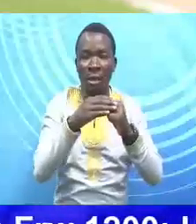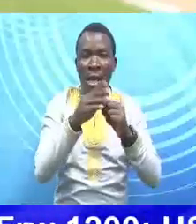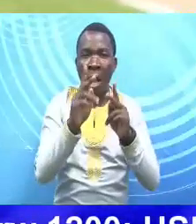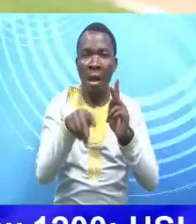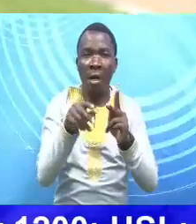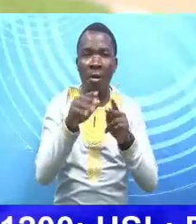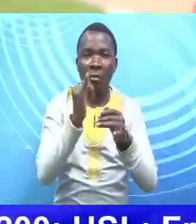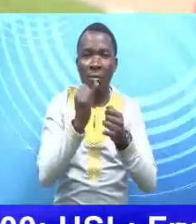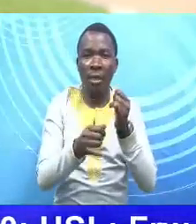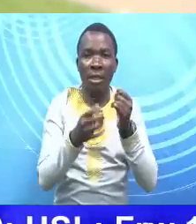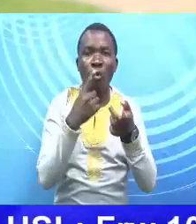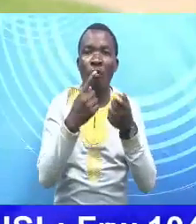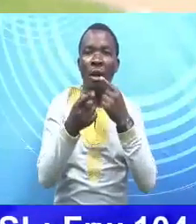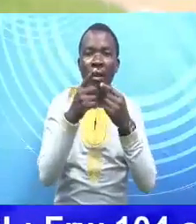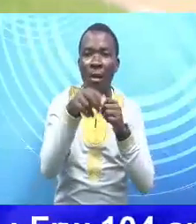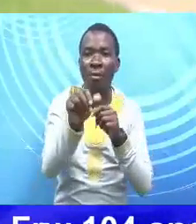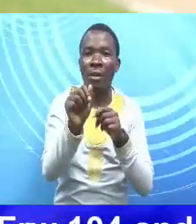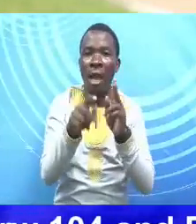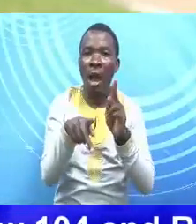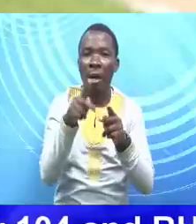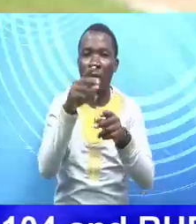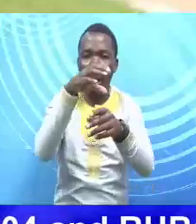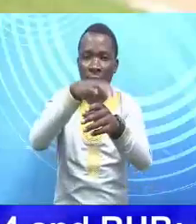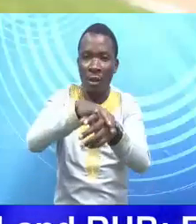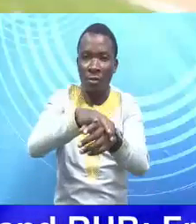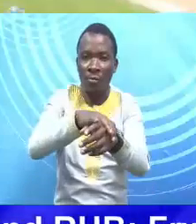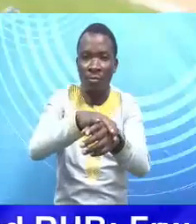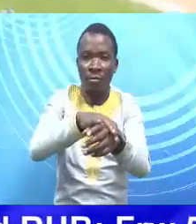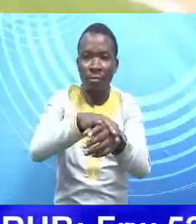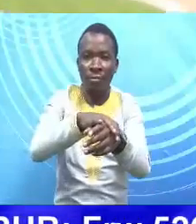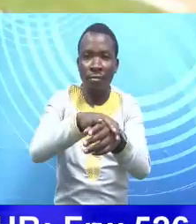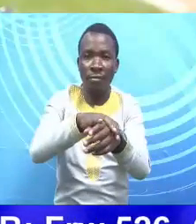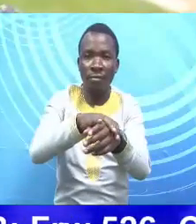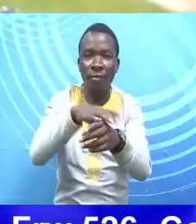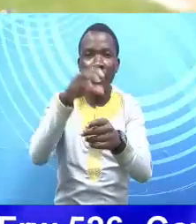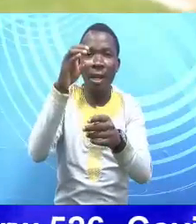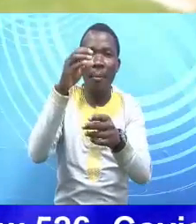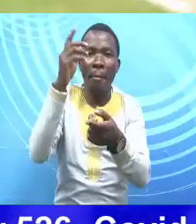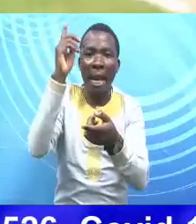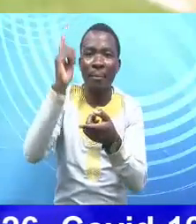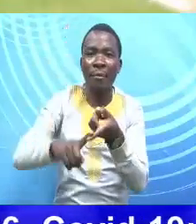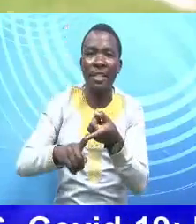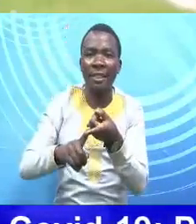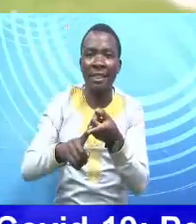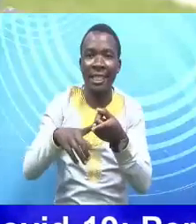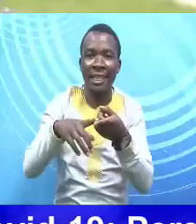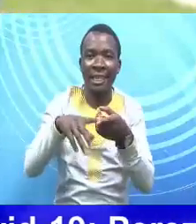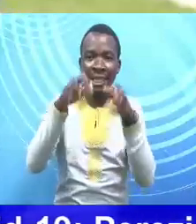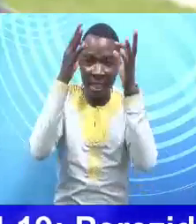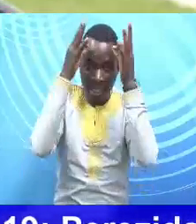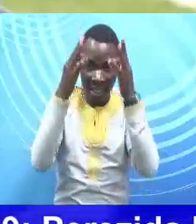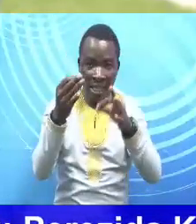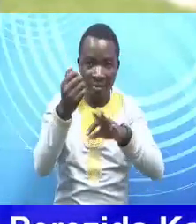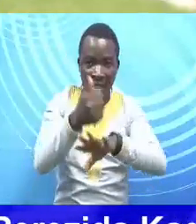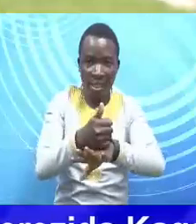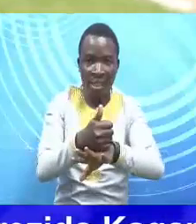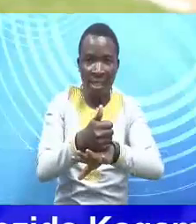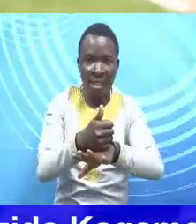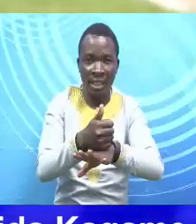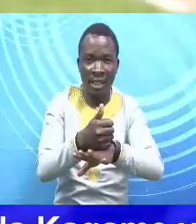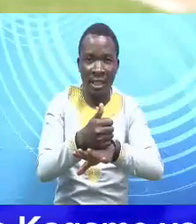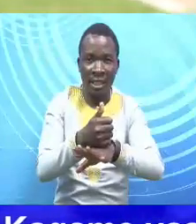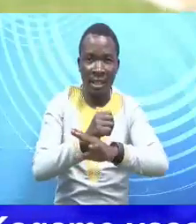kuvugana nabo n'abantu bafashwe barimo kwica ingamba zashyizweho